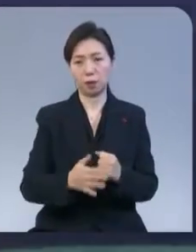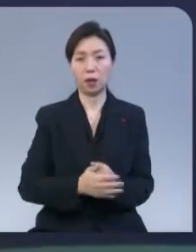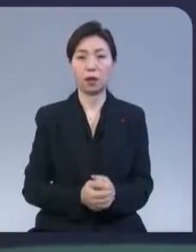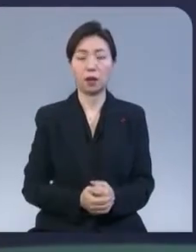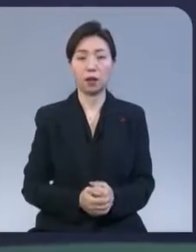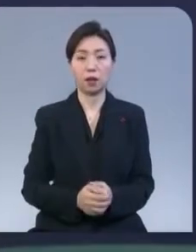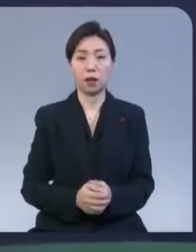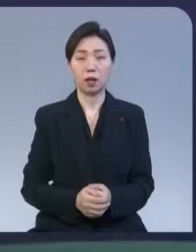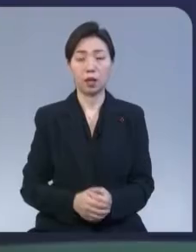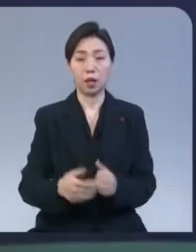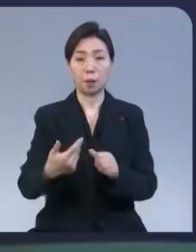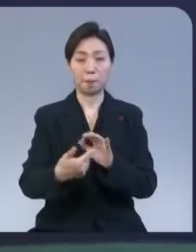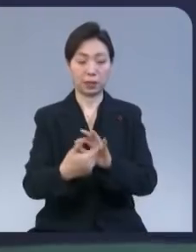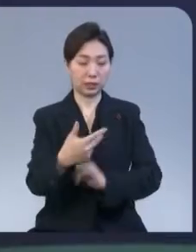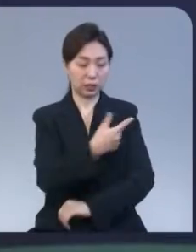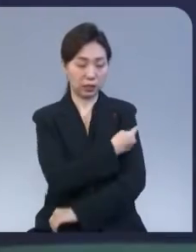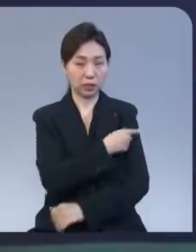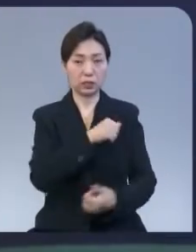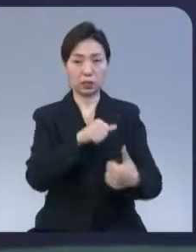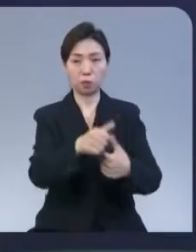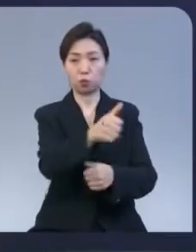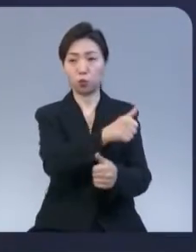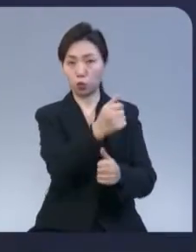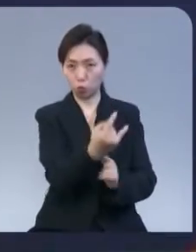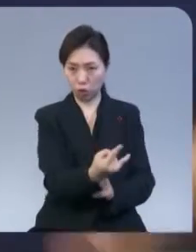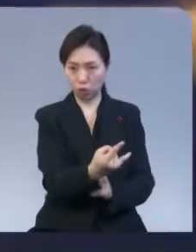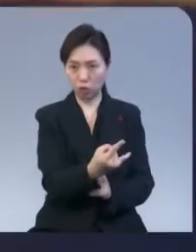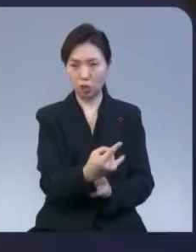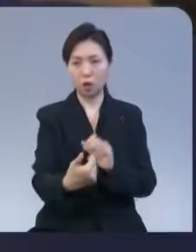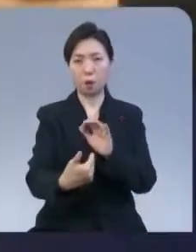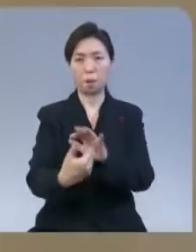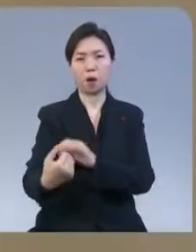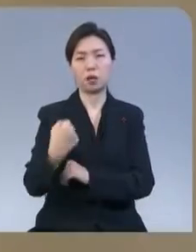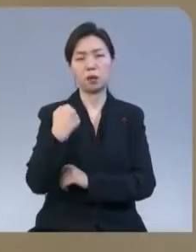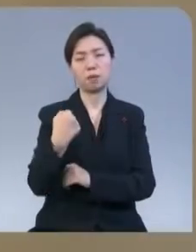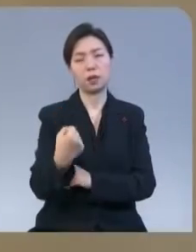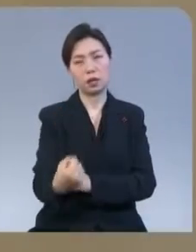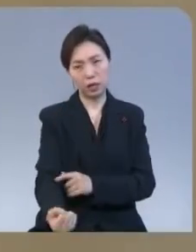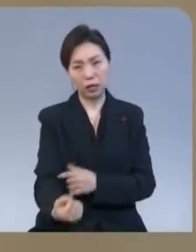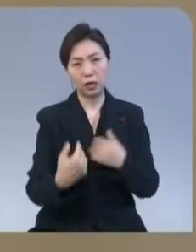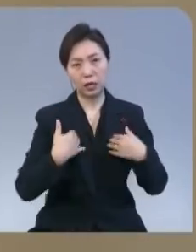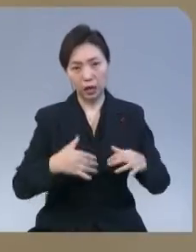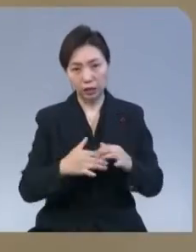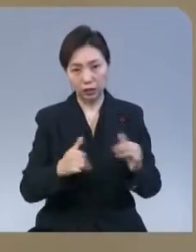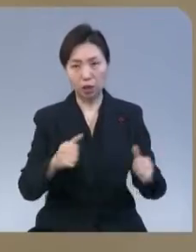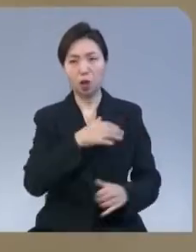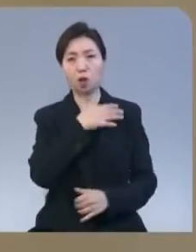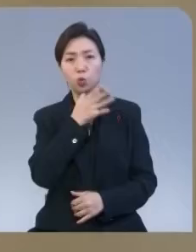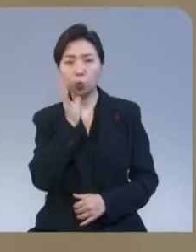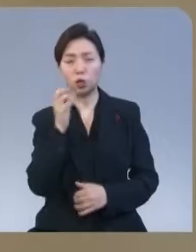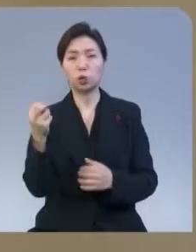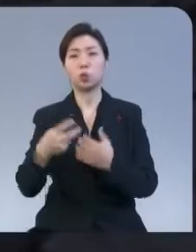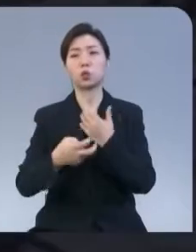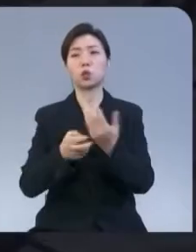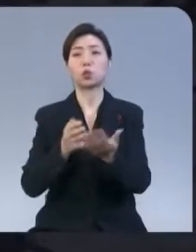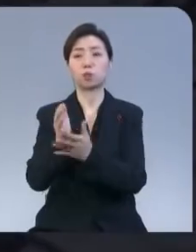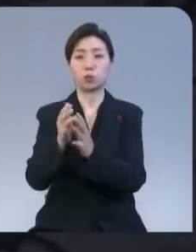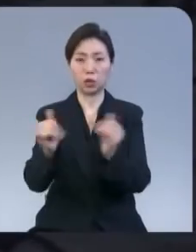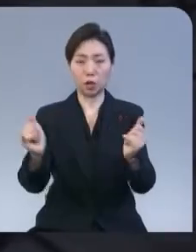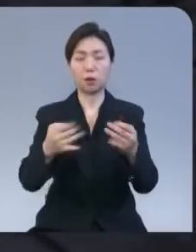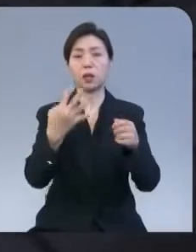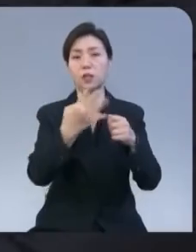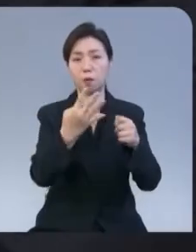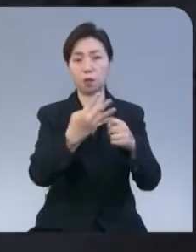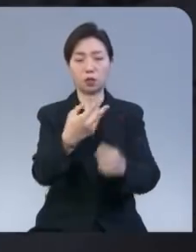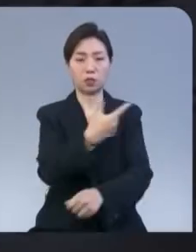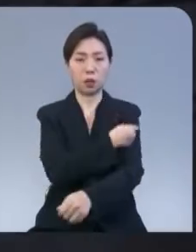백신 자문위원회는 면역 저하 환자와 고령층, 의료진에 대해 백신 4차 접종을 권고했습니다. 하지만